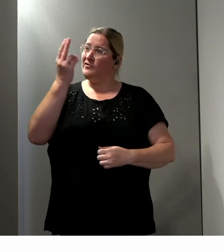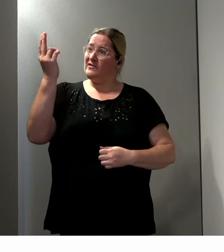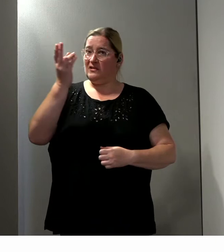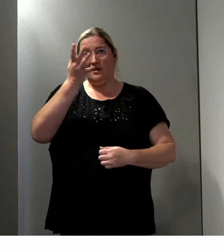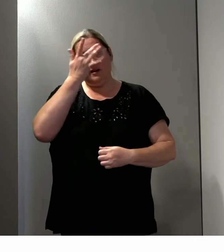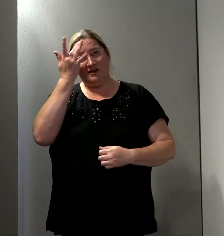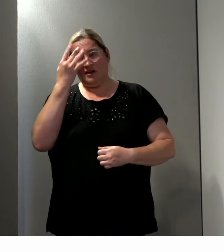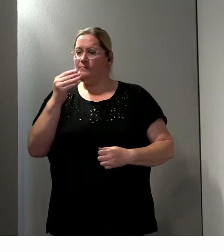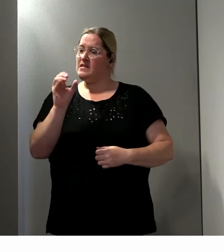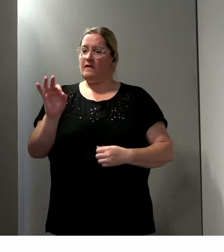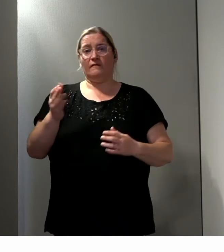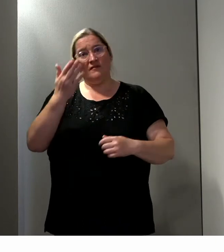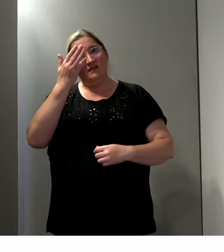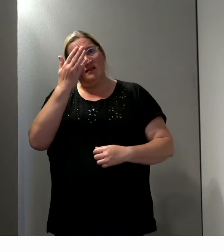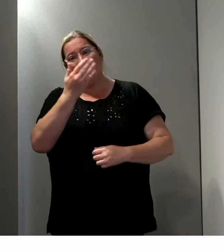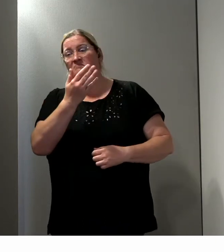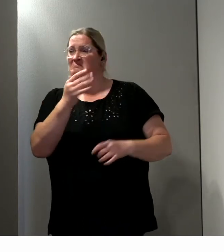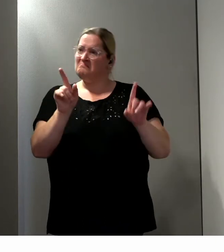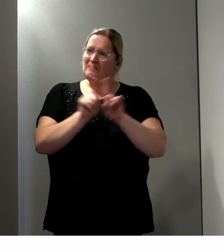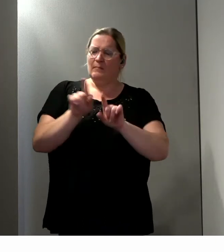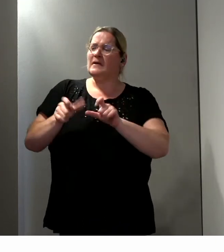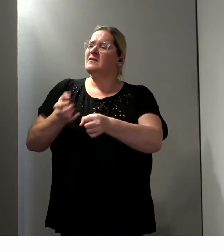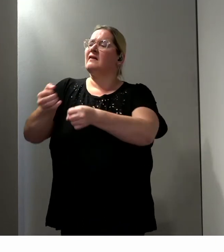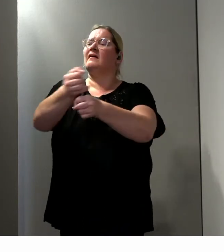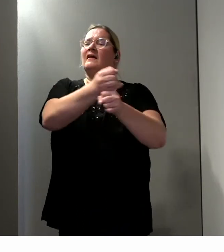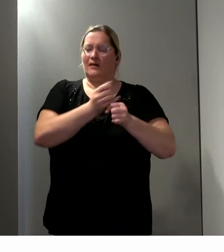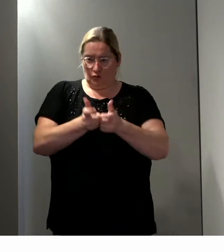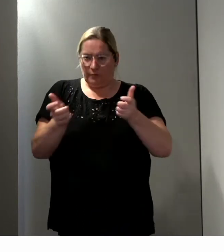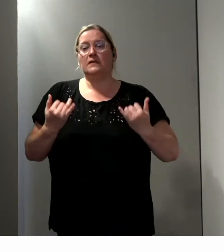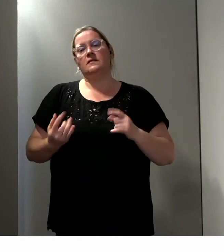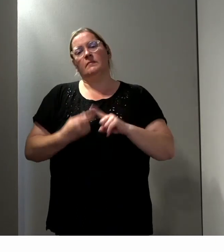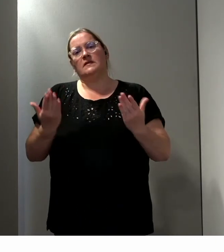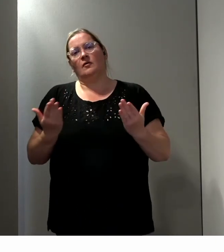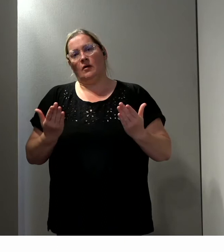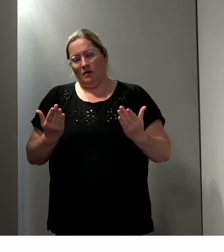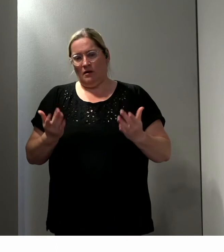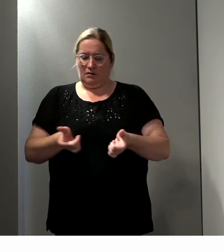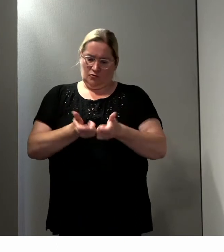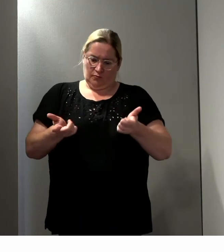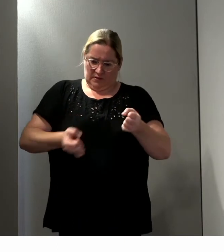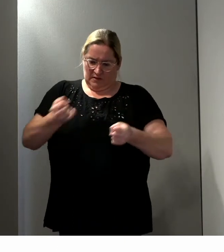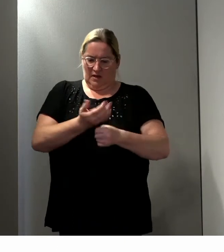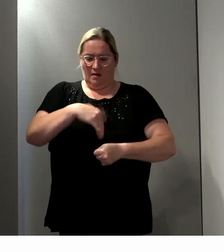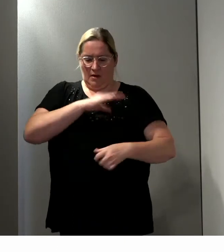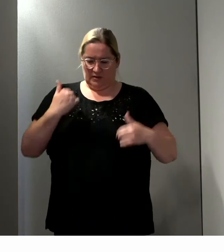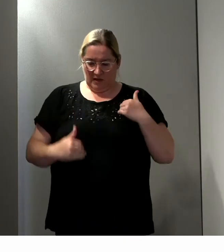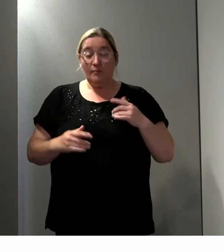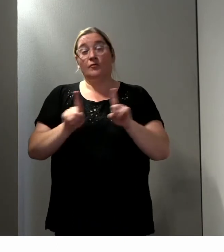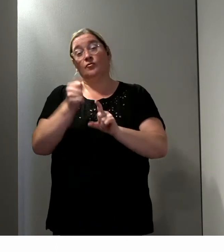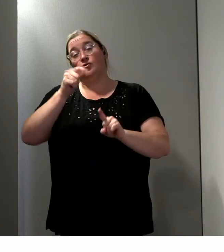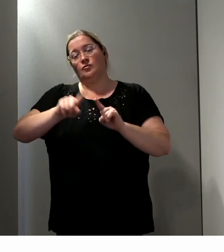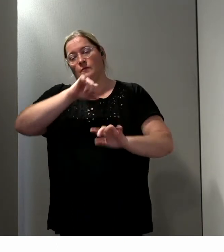MEDEF. Il y a un entrepreneur, pourquoi est-ce qu'il entreprend ? Moi, le premier truc qui me plaît, c'est que j'ai pas de patron. Ouais, bon sang, c'est